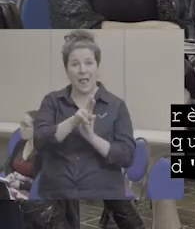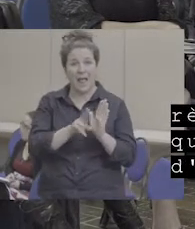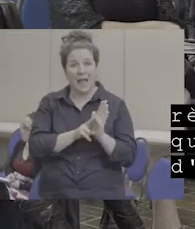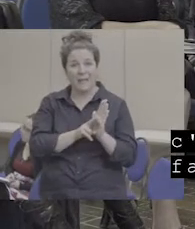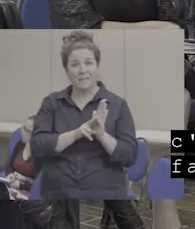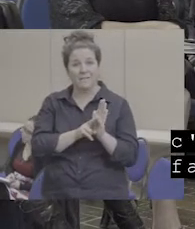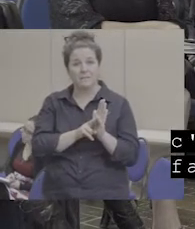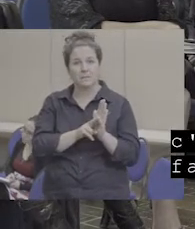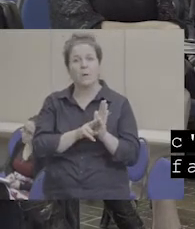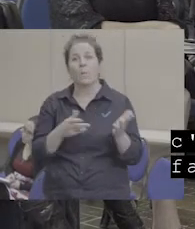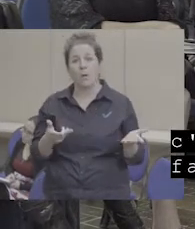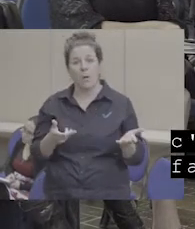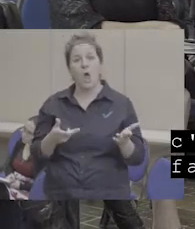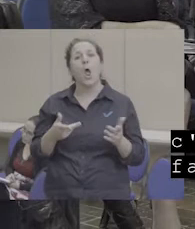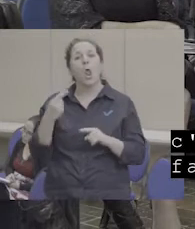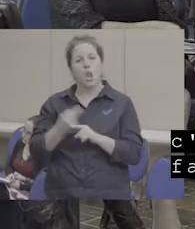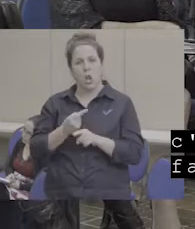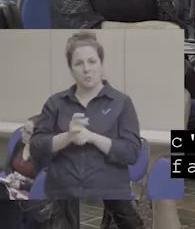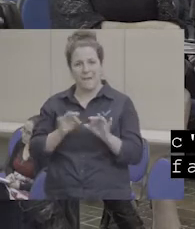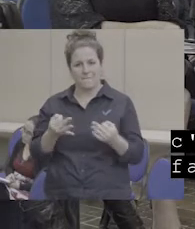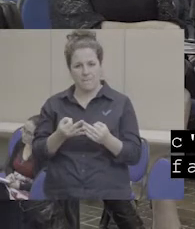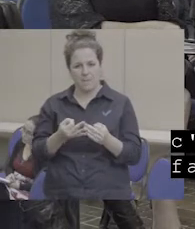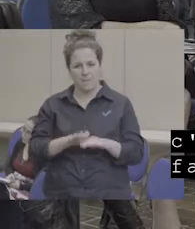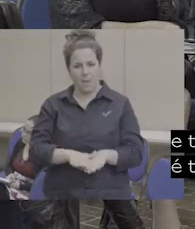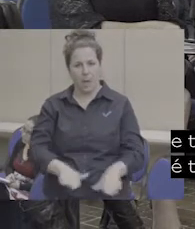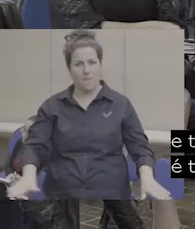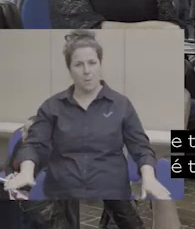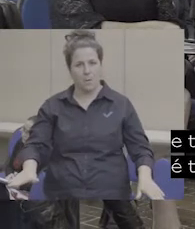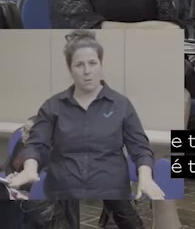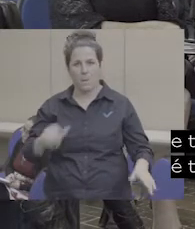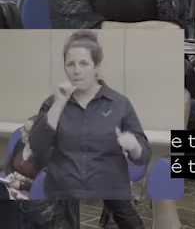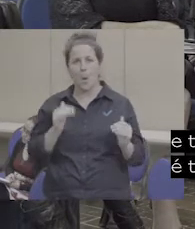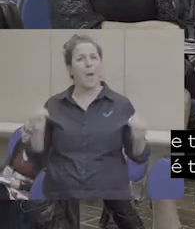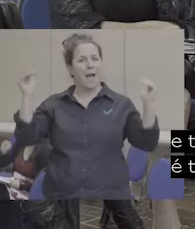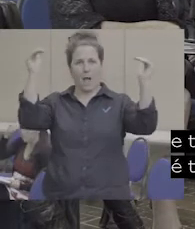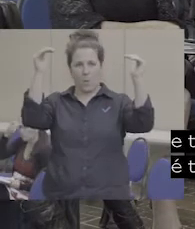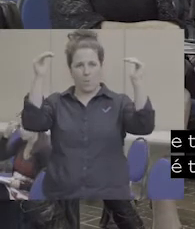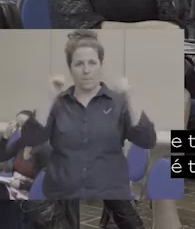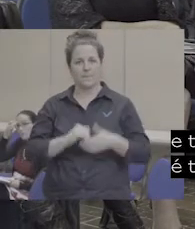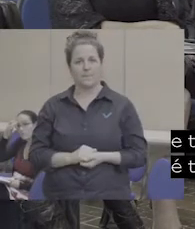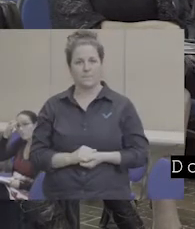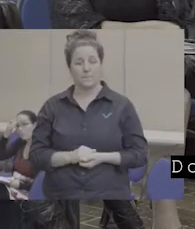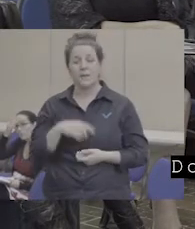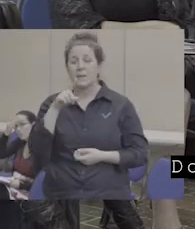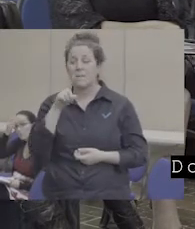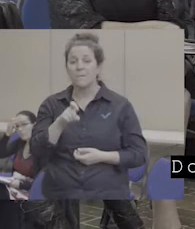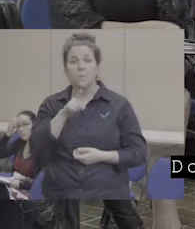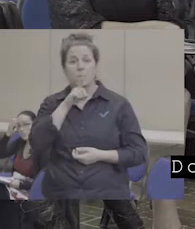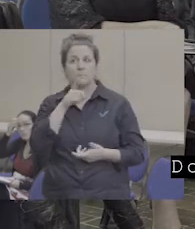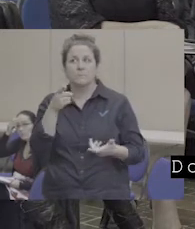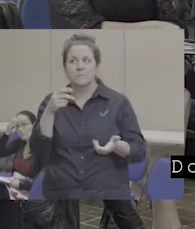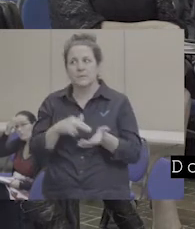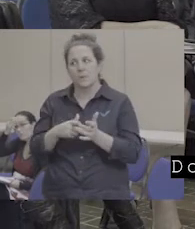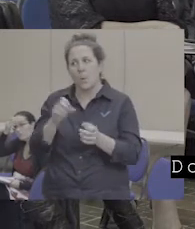termes d'aménagement, c'est de dire, bien, vous gardez les logements familles aux étages inférieurs, puis vous ne les mettez pas aux étages supérieurs. Puis assurez-vous de...